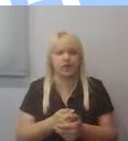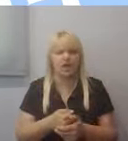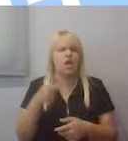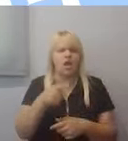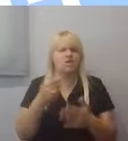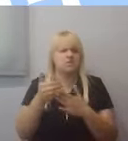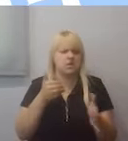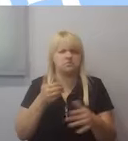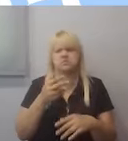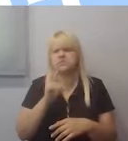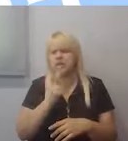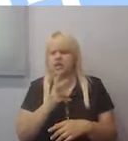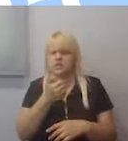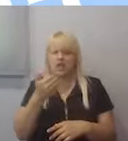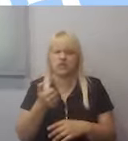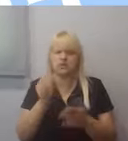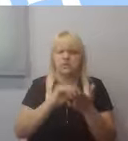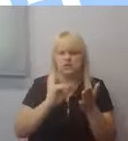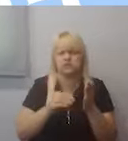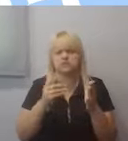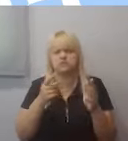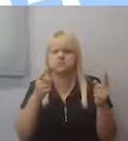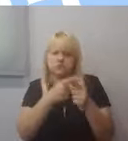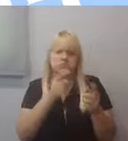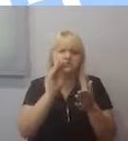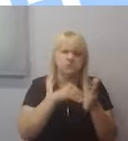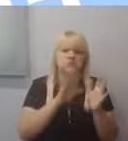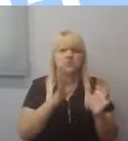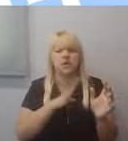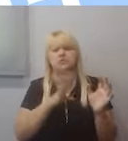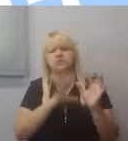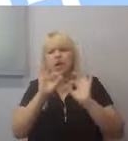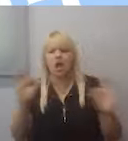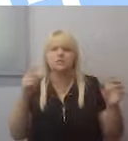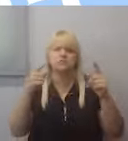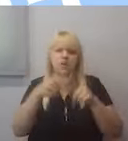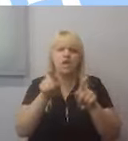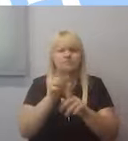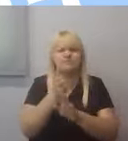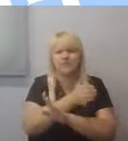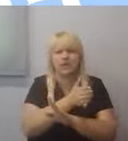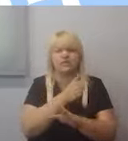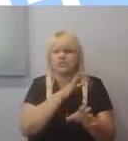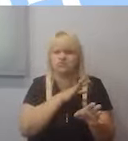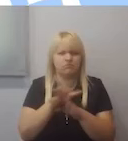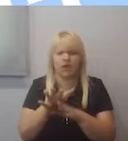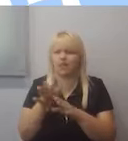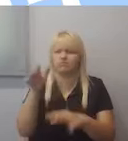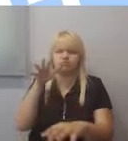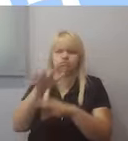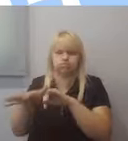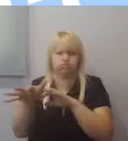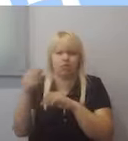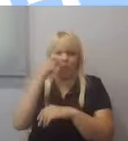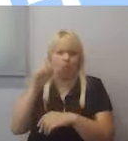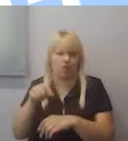gadiem un mēs tur bijām ielikuši skaistus mērķus tas vēl bija pirms pilna iebrukuma ukrainā krievijas ka mums